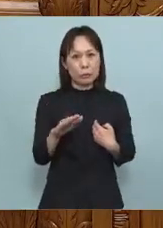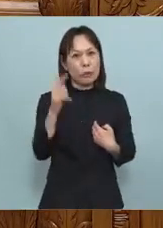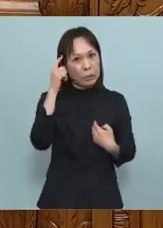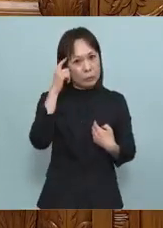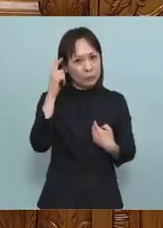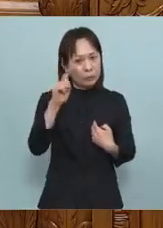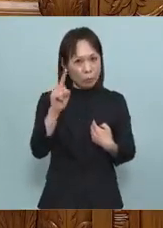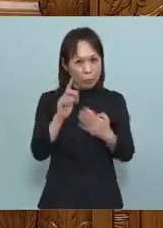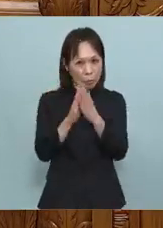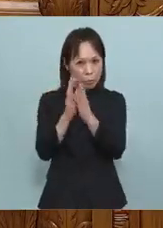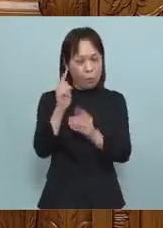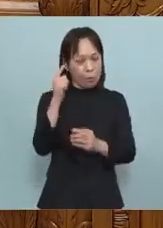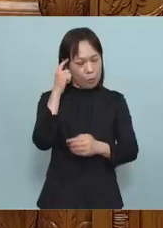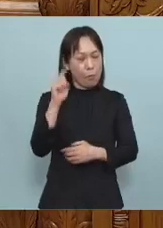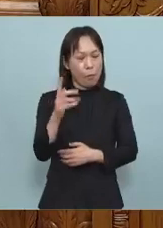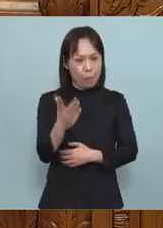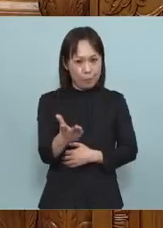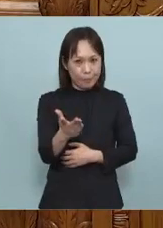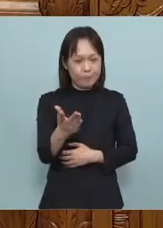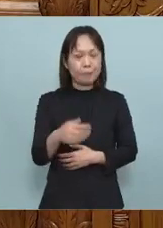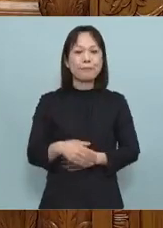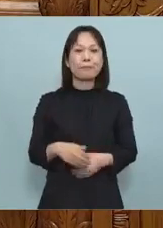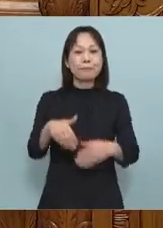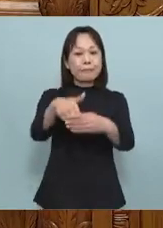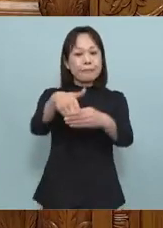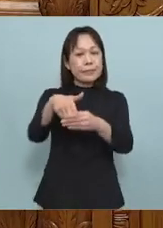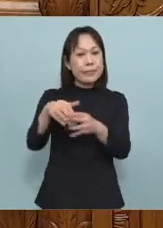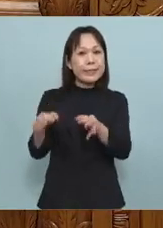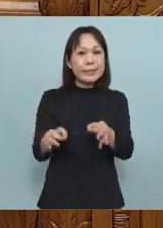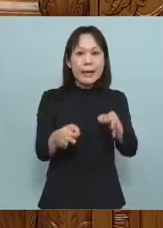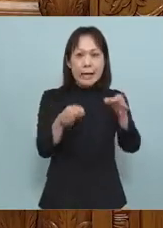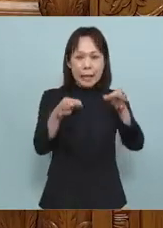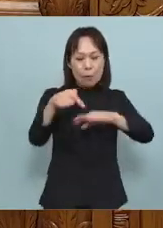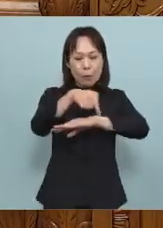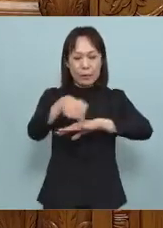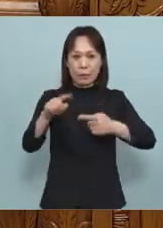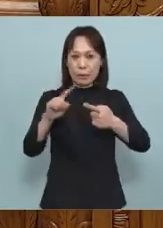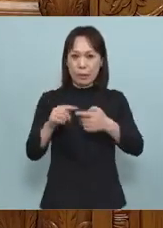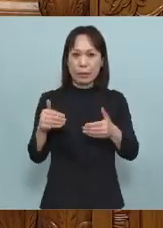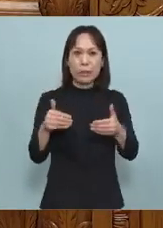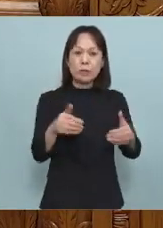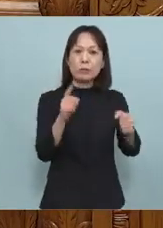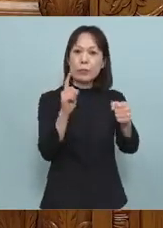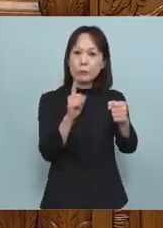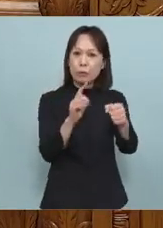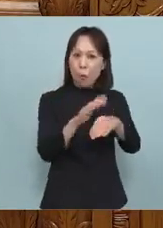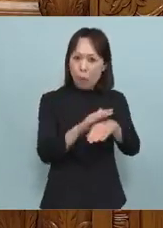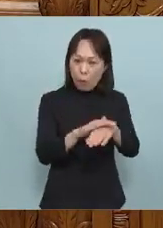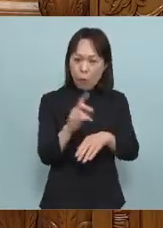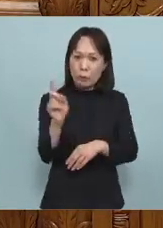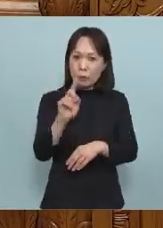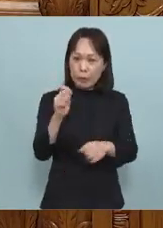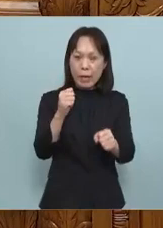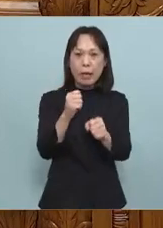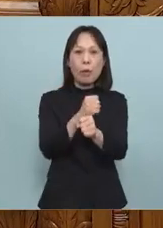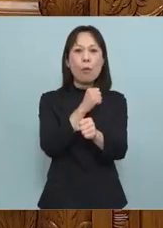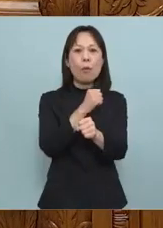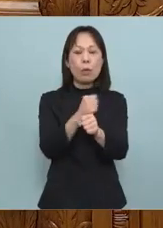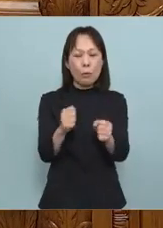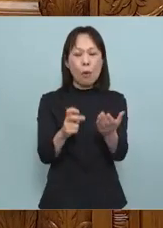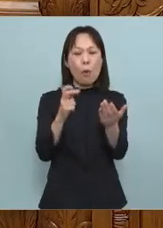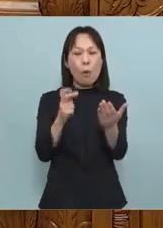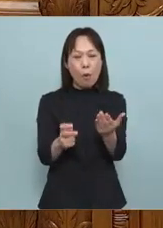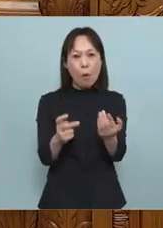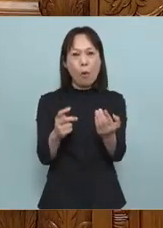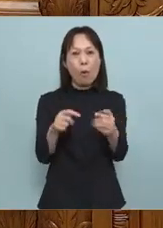。賃上げを政策的に進めるために一つには労働法制の改正を求め